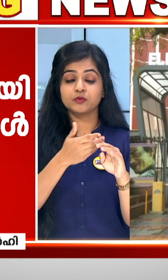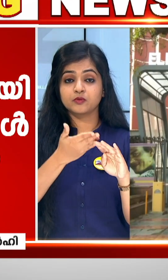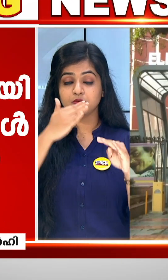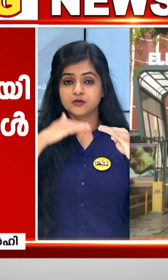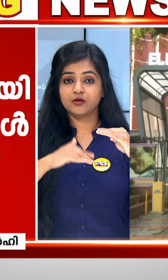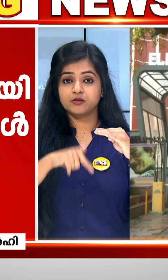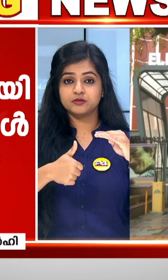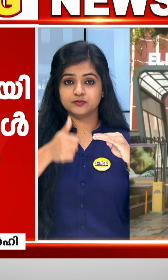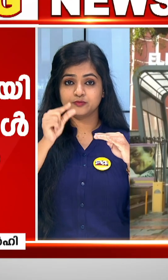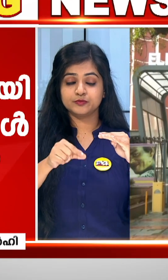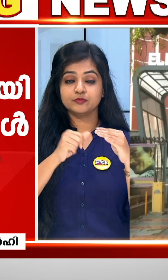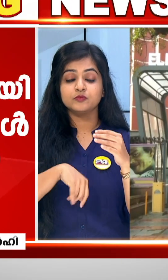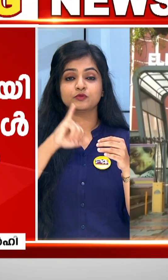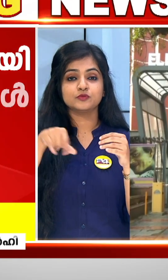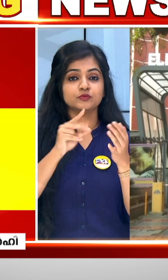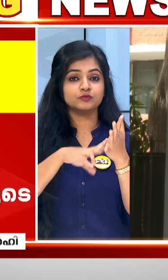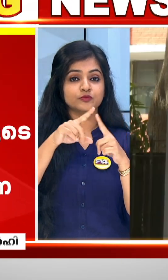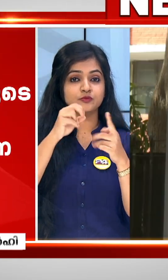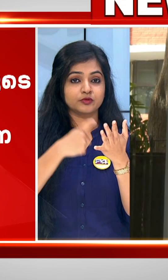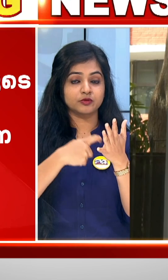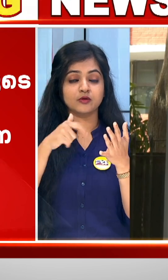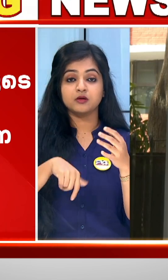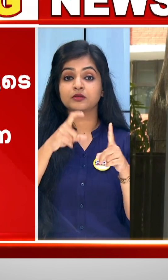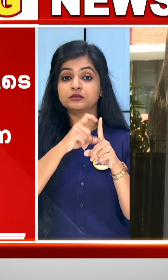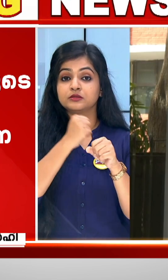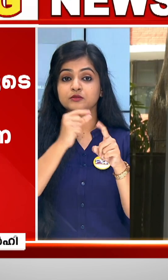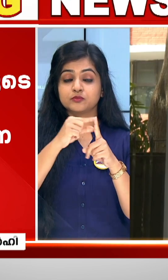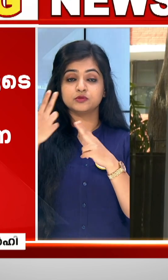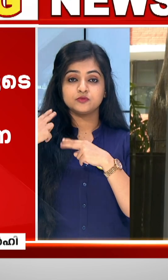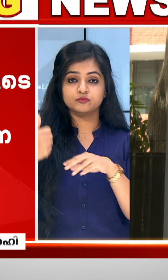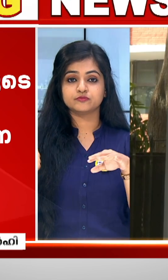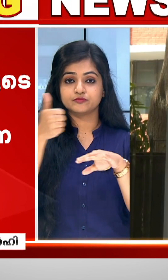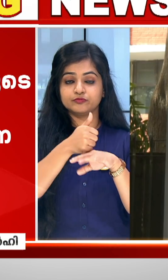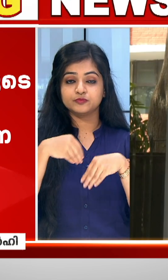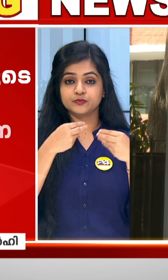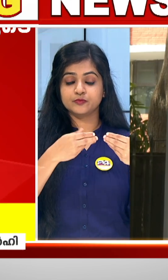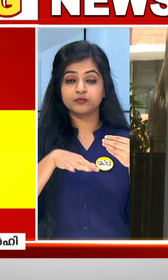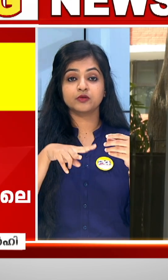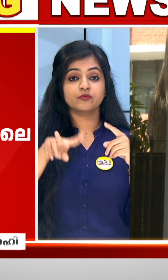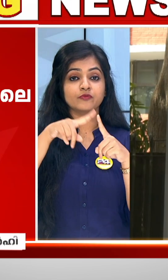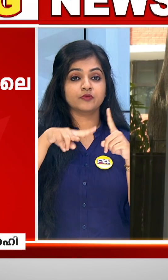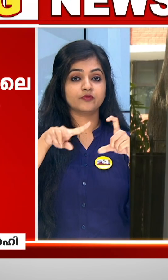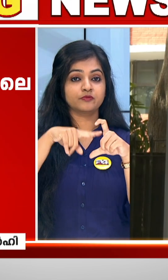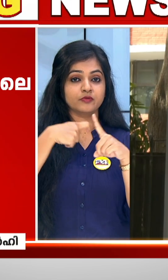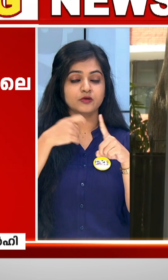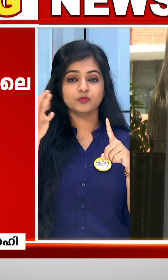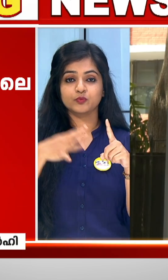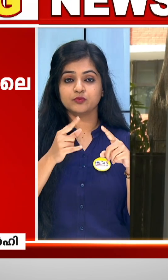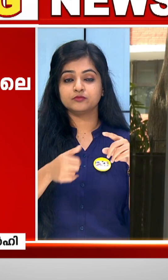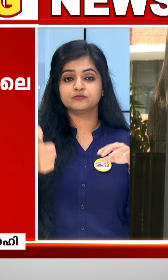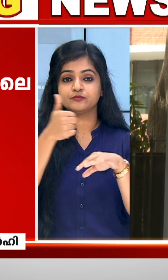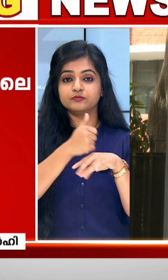താഴെയുള്ള ജൂനിയർ ആയിട്ടുള്ള ഉദ്യോഗസ്ഥൻ DGP ചുമതല വഹിക്കണം എന്നാണ് നിർദ്ദേശം. ഇതിന്റെ അടിസ്ഥാനത്തിൽ വിവേക് സഹായ് ആണ് പുതിയ DGP